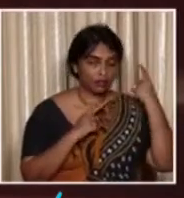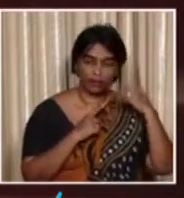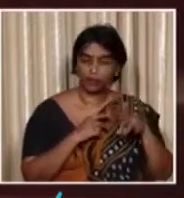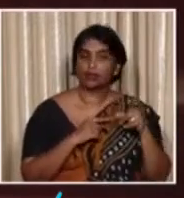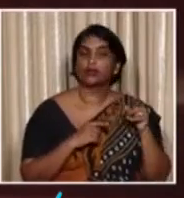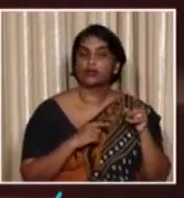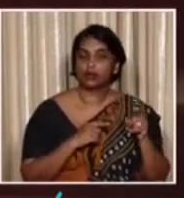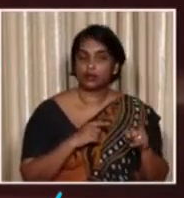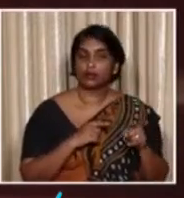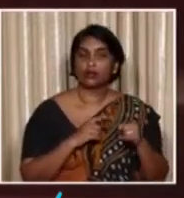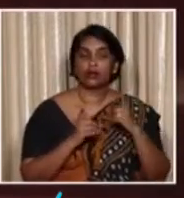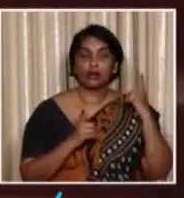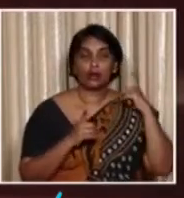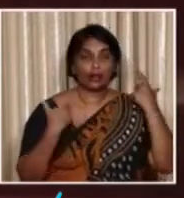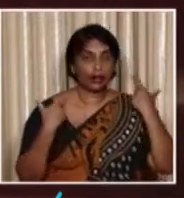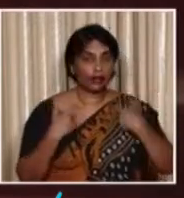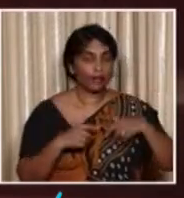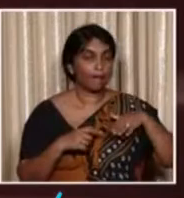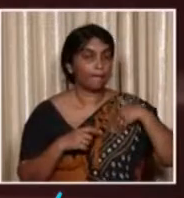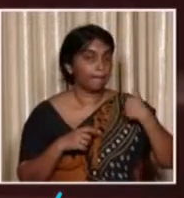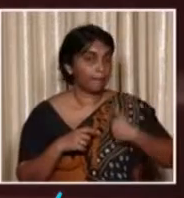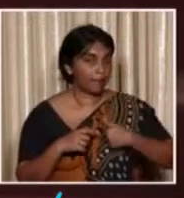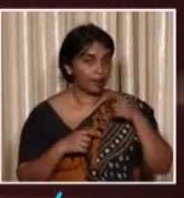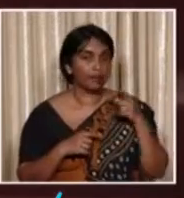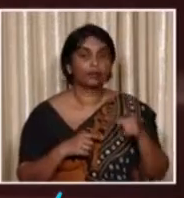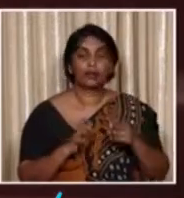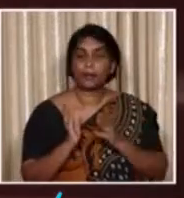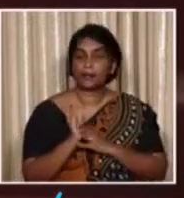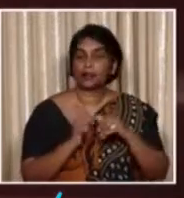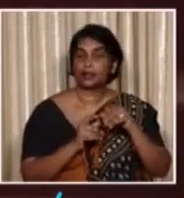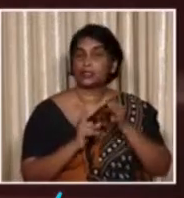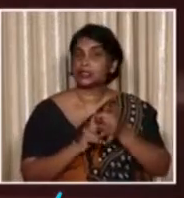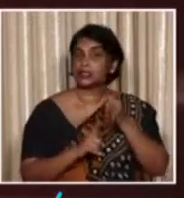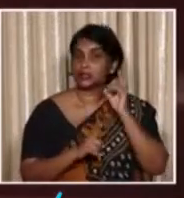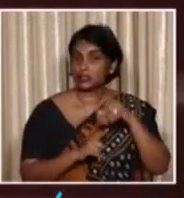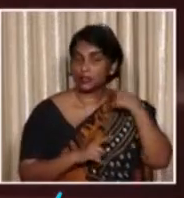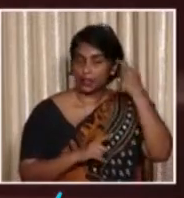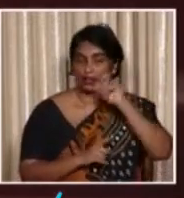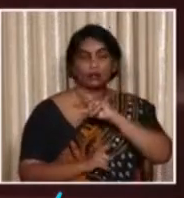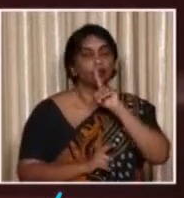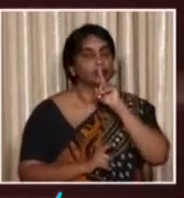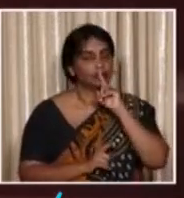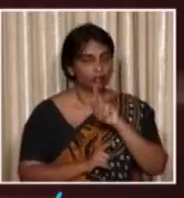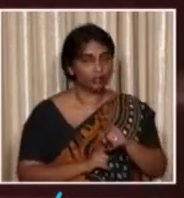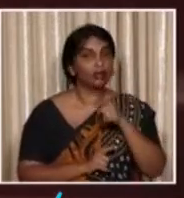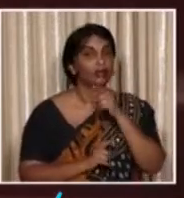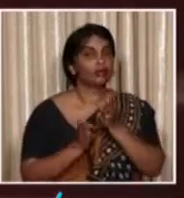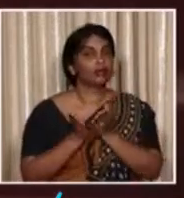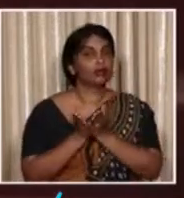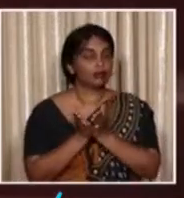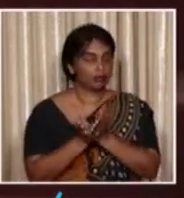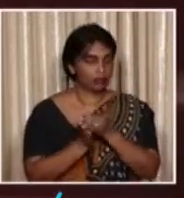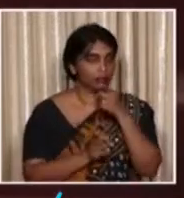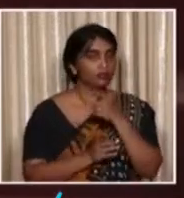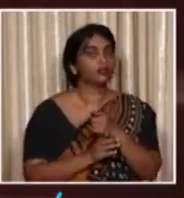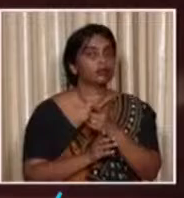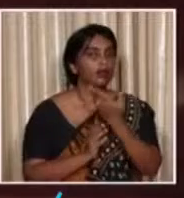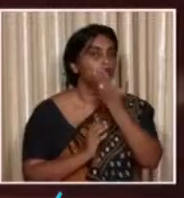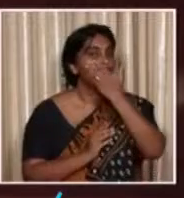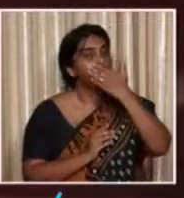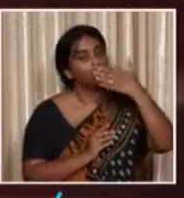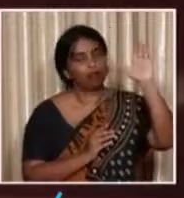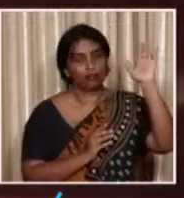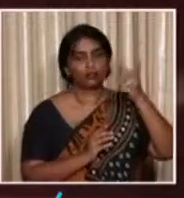Magin Nau Kahamuda Patitumata Saha Mipa Sabapati Tumiata Dano Ate Emma Naukava